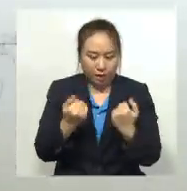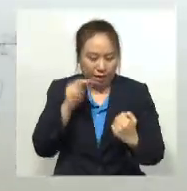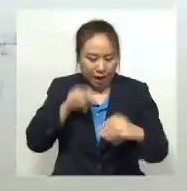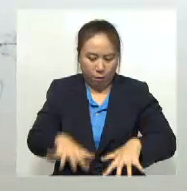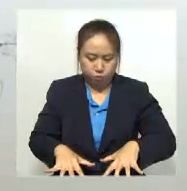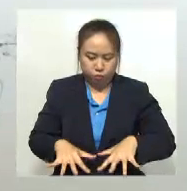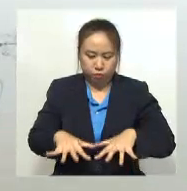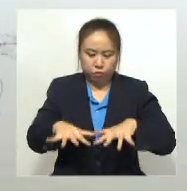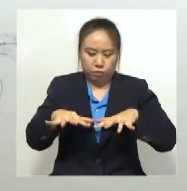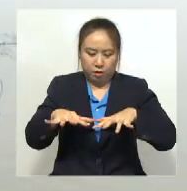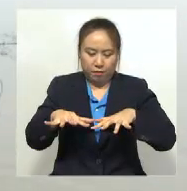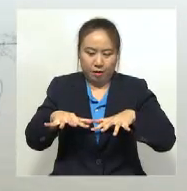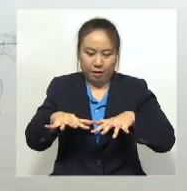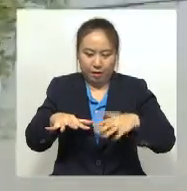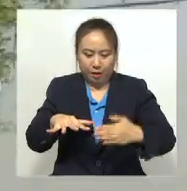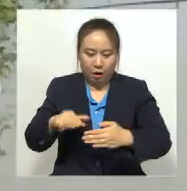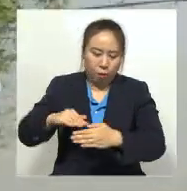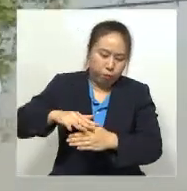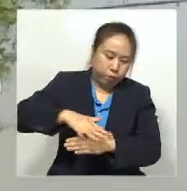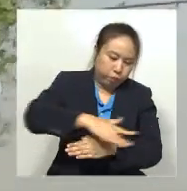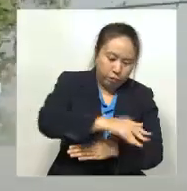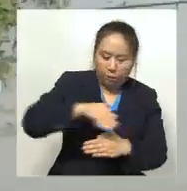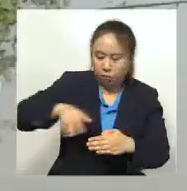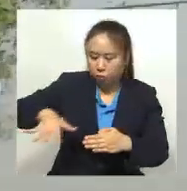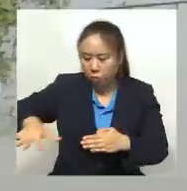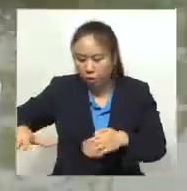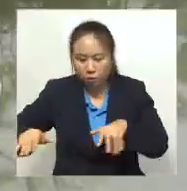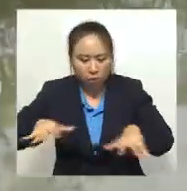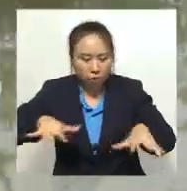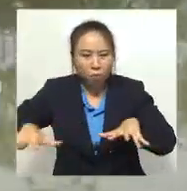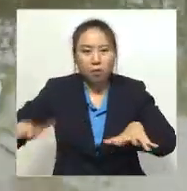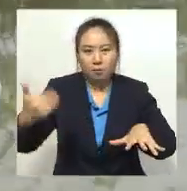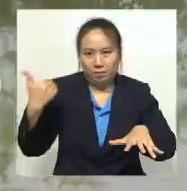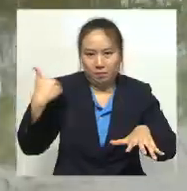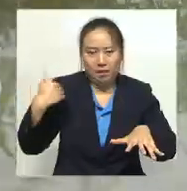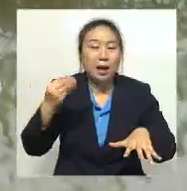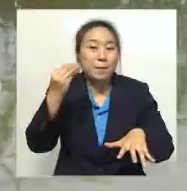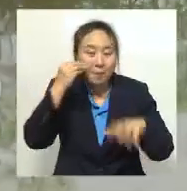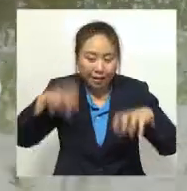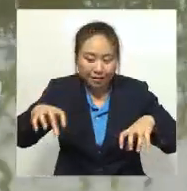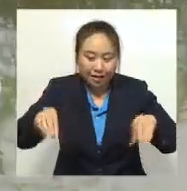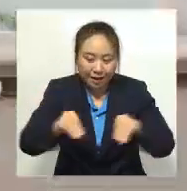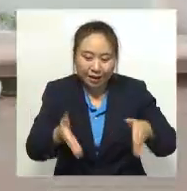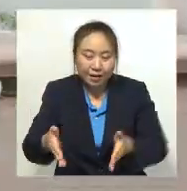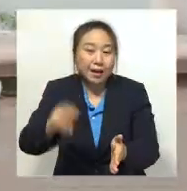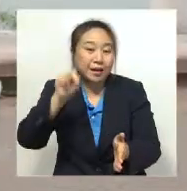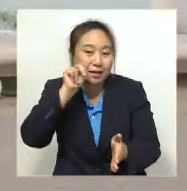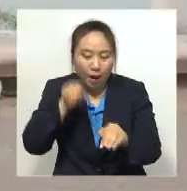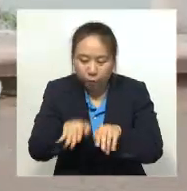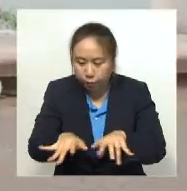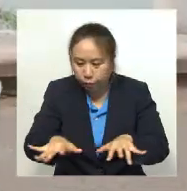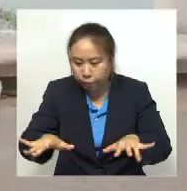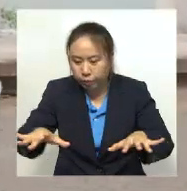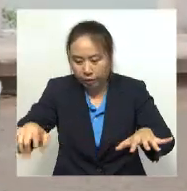แล้วเอ่อล้นข้างลำน้ำแล้วก็พื้นที่ลุ่มต่ำส่งผลให้เข้ามาท่วมในหมู่บ้านริมน้ำแล้วก็พื้นที่ทำการเกษตร